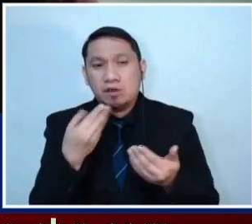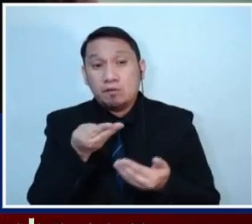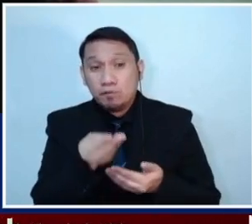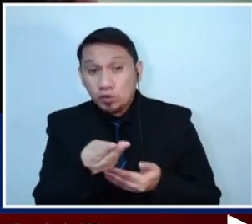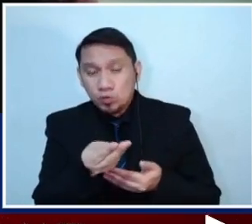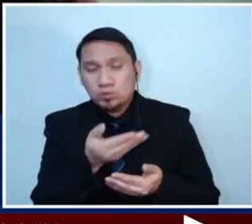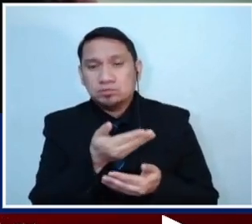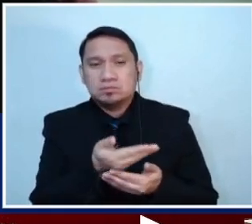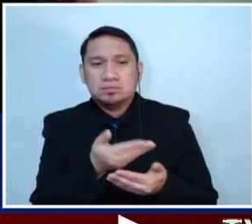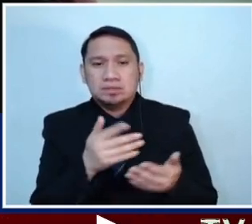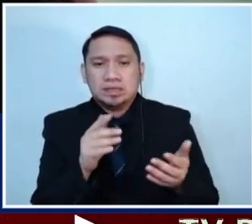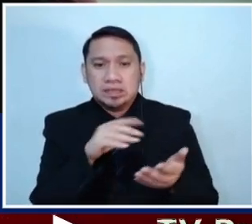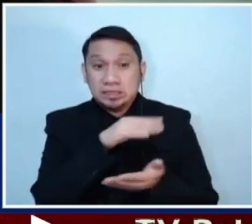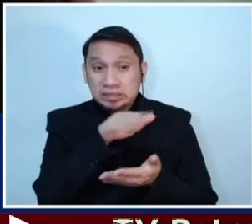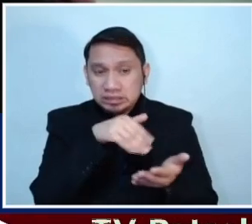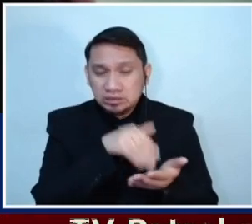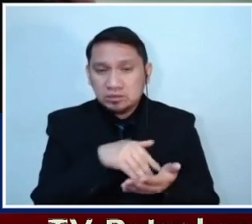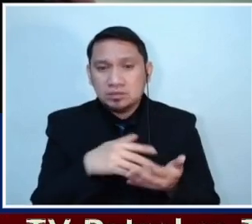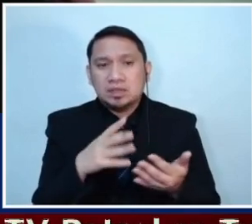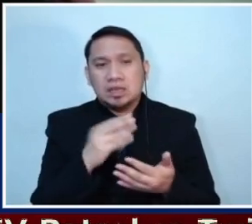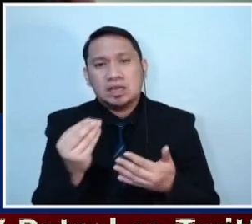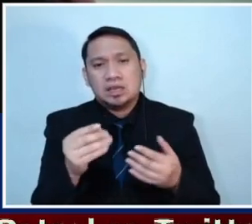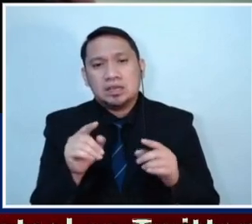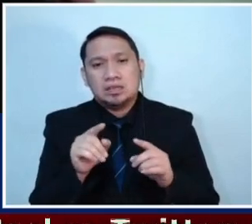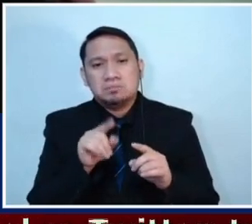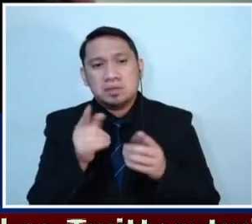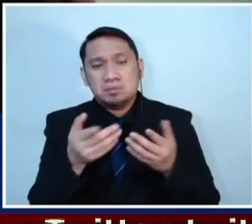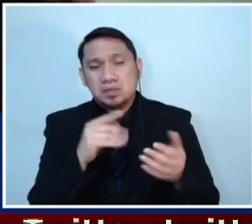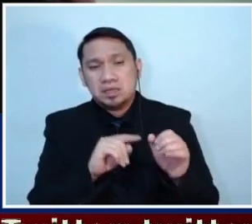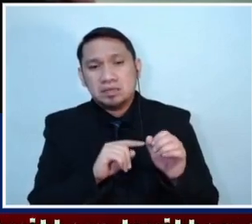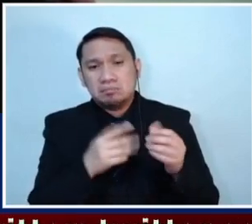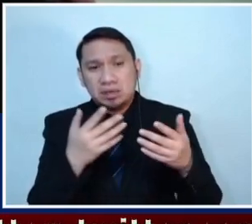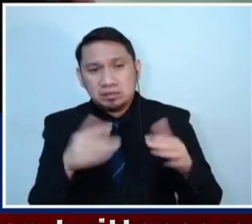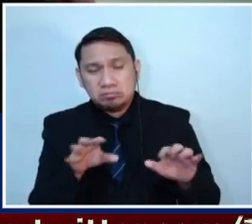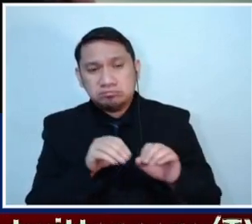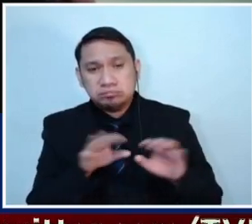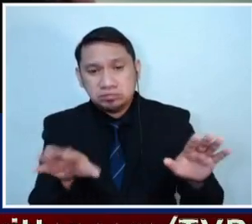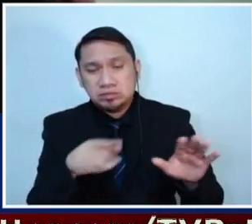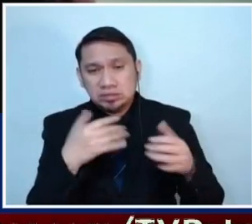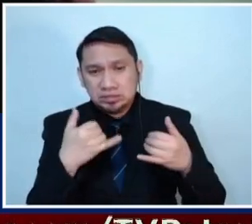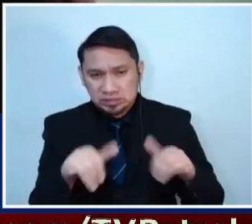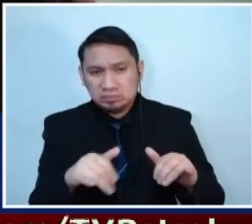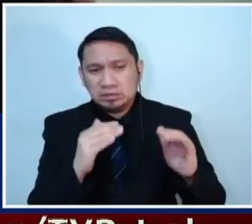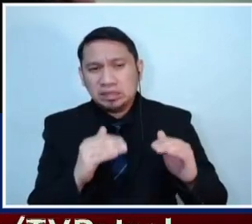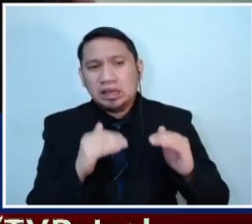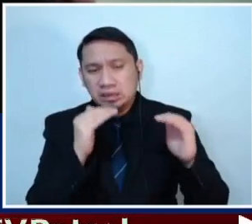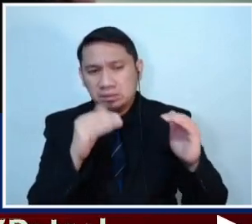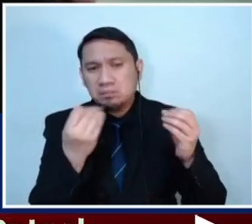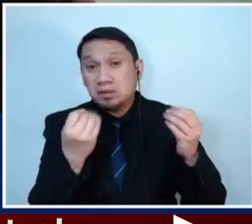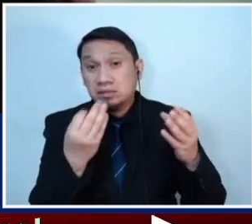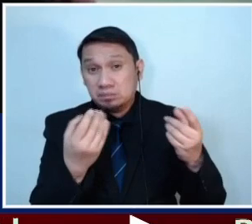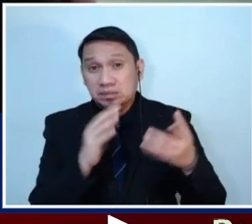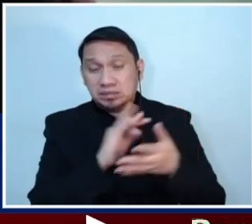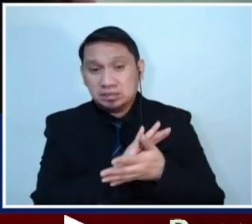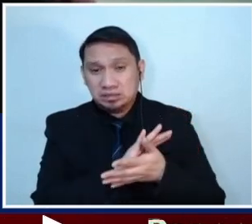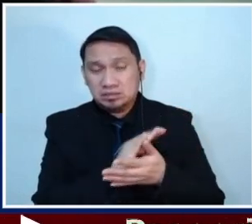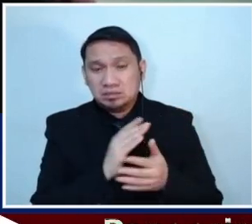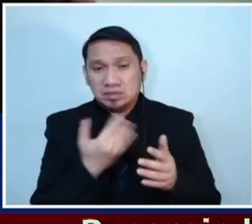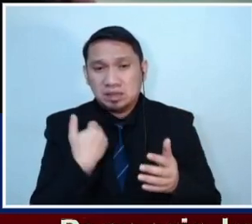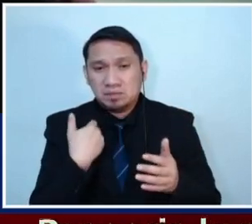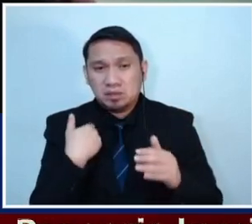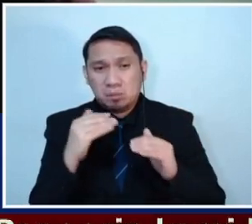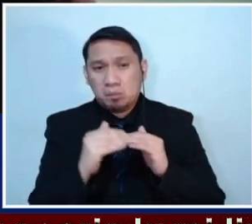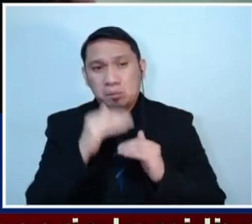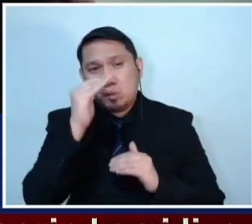nag-uumpisa pa lang kasi or katatapos pa lang ng surge sa kanila. Kaya medyo mataas pa rin. Nandun pa rin sila sa more than 50%